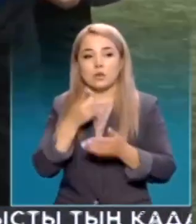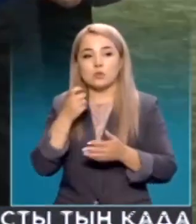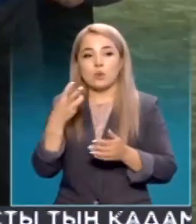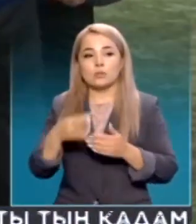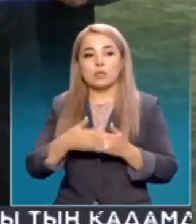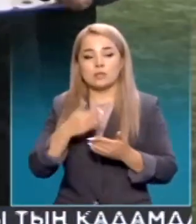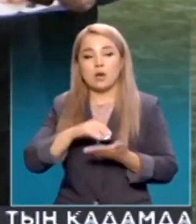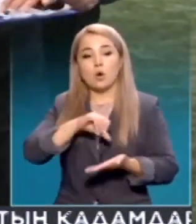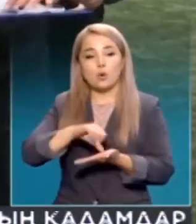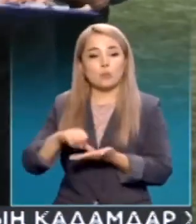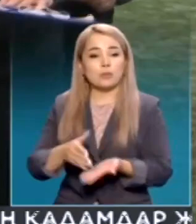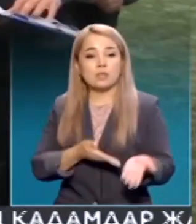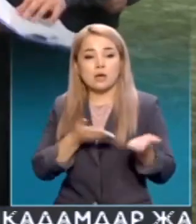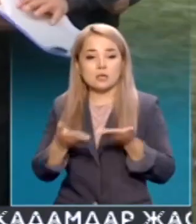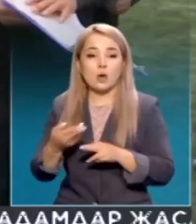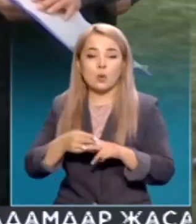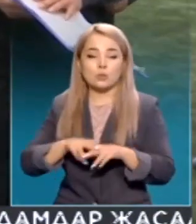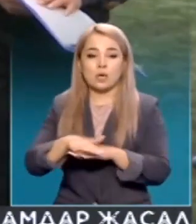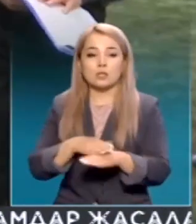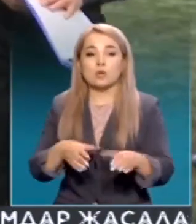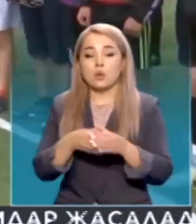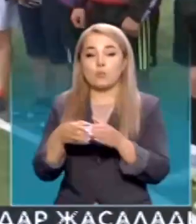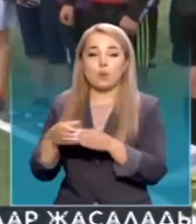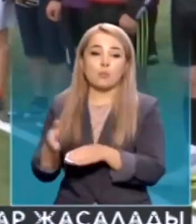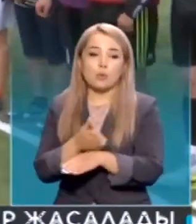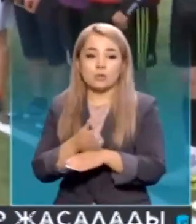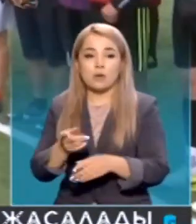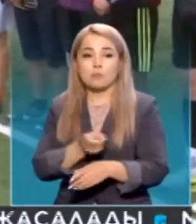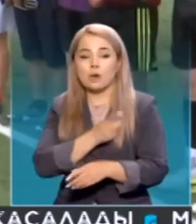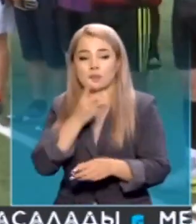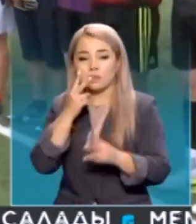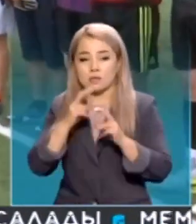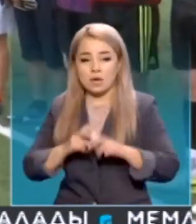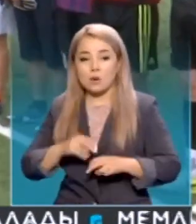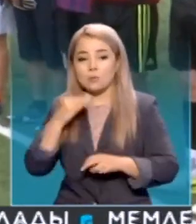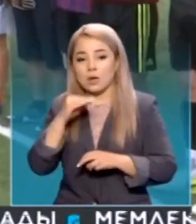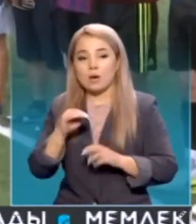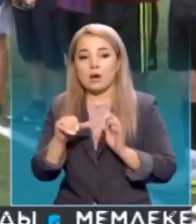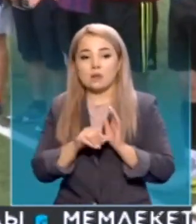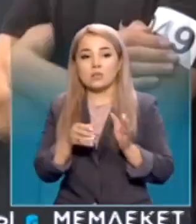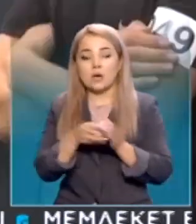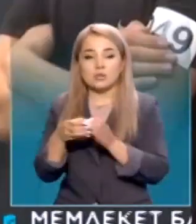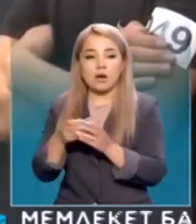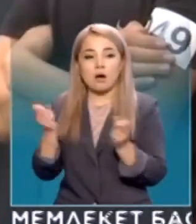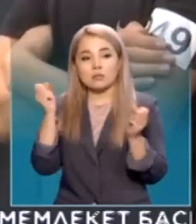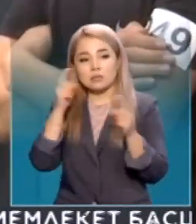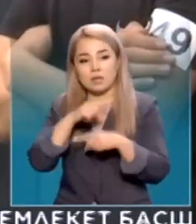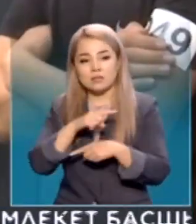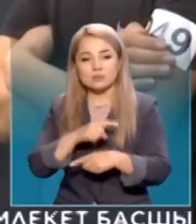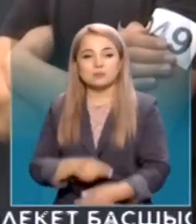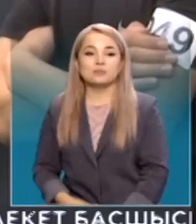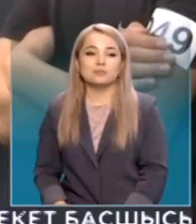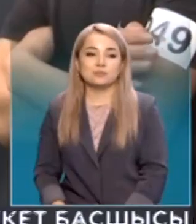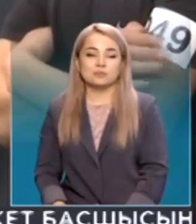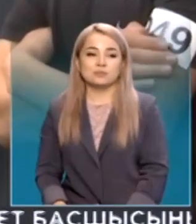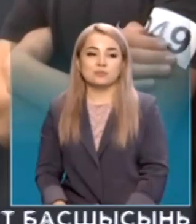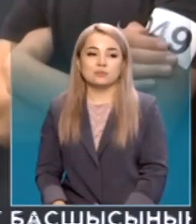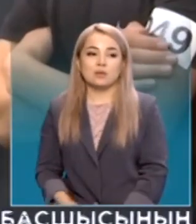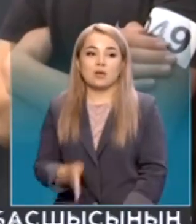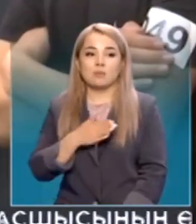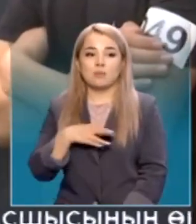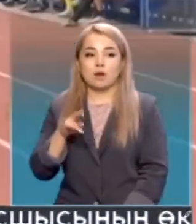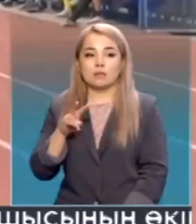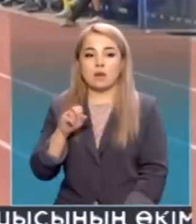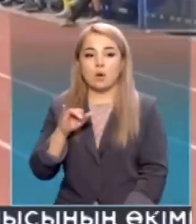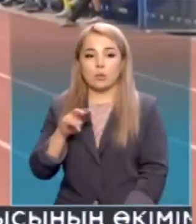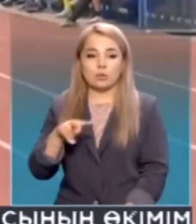130-ға тарта үміткер келді. Олар осы жерде топ-топқа бөлініп шеберліктерін сынайды. Мықтыларды 6 скаут анықтайды. Мен өзім Баянауылдан келіп тұрмын.